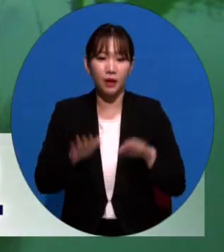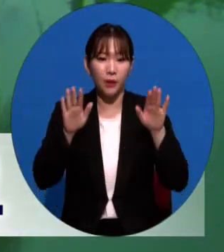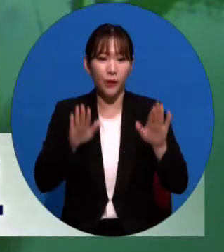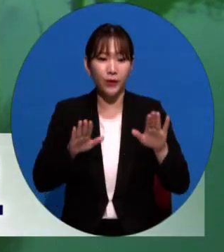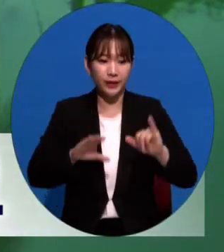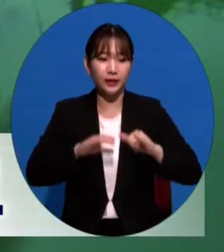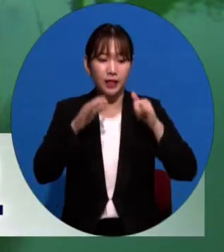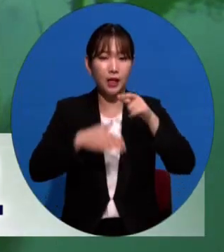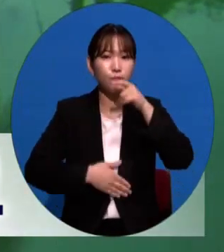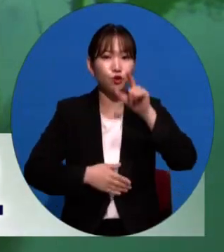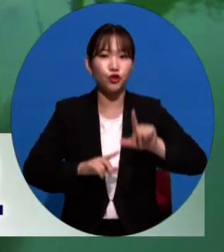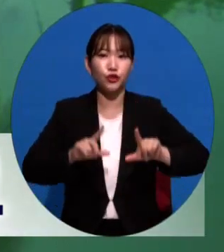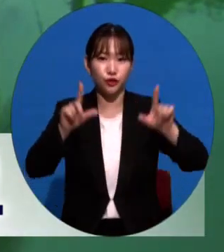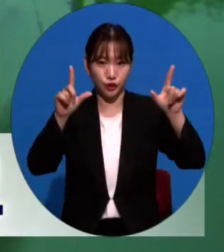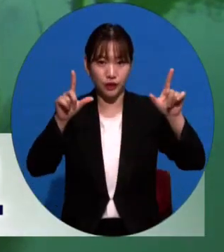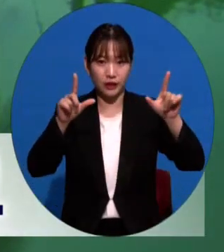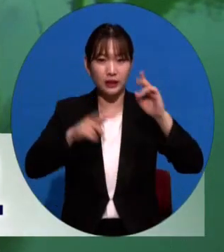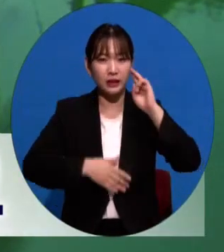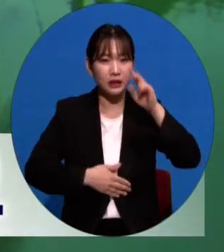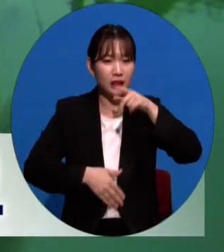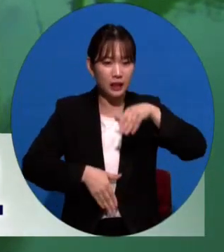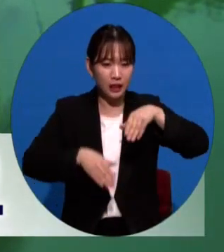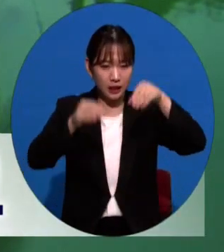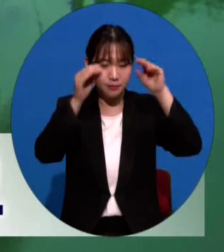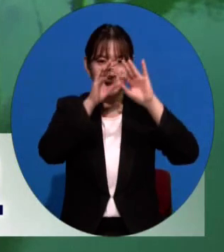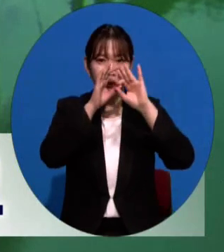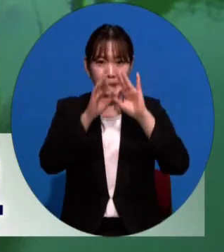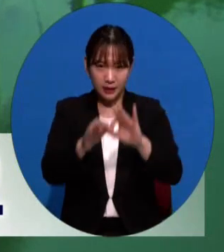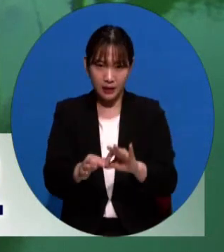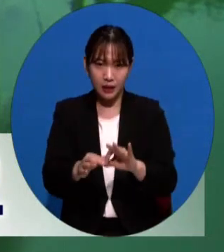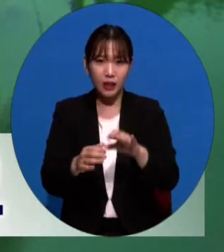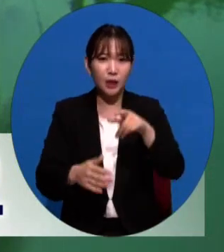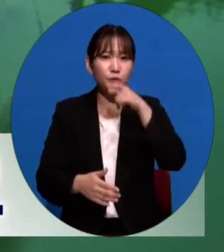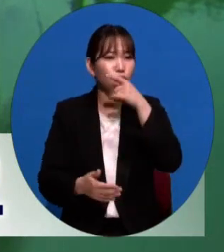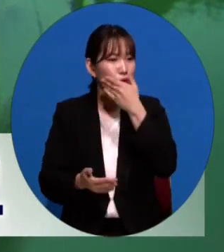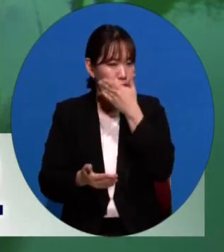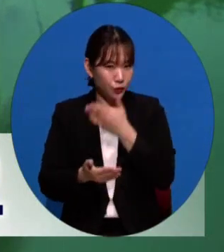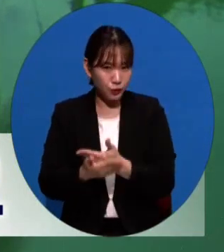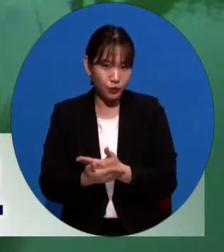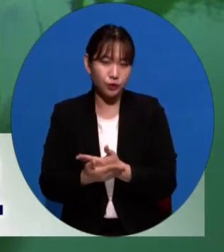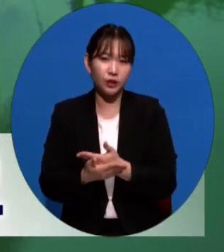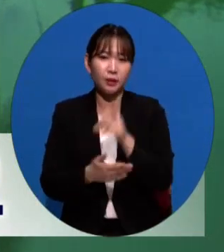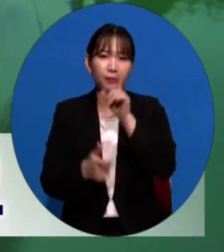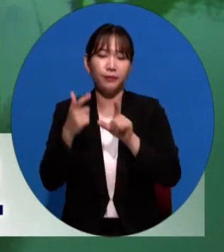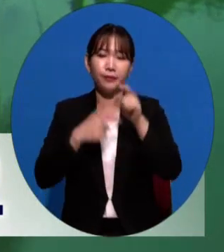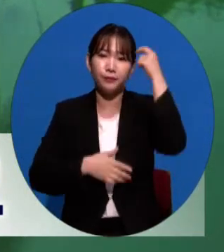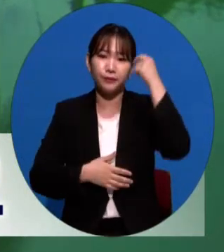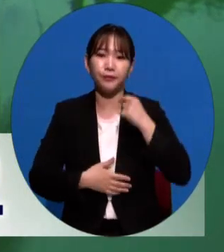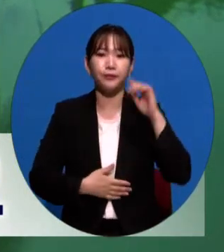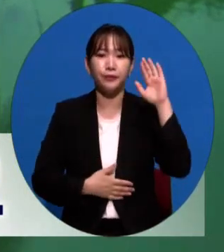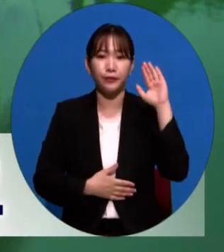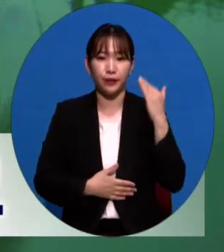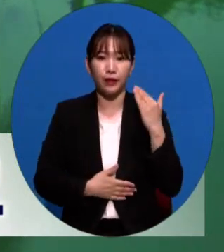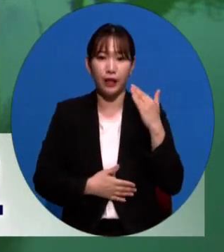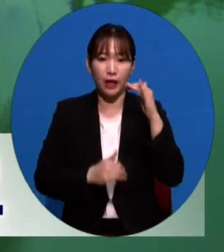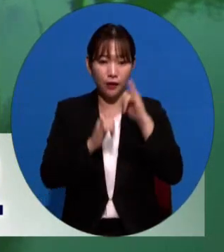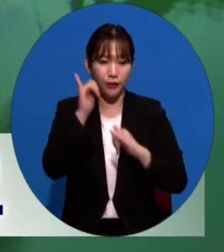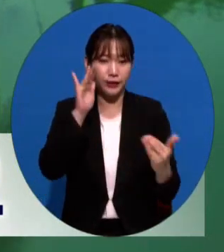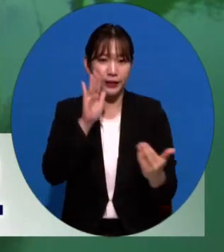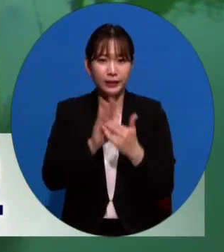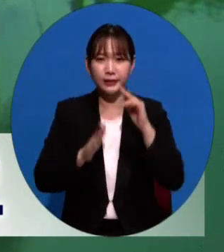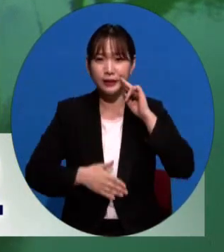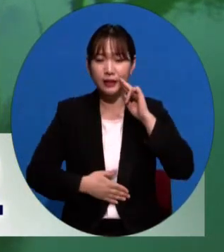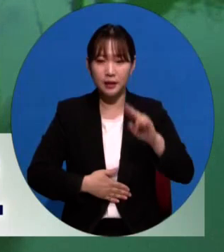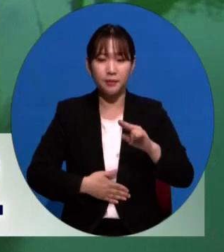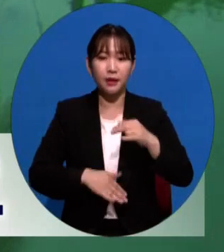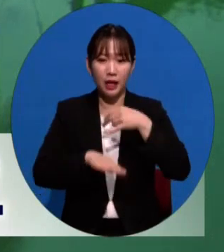오늘은 세계 물의 날인데요. 심각한 가뭄이 계속되면서 물의 소중함을 다시 한번 느끼게 됩니다. 역대급 가뭄에